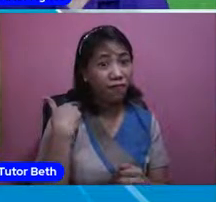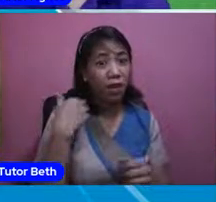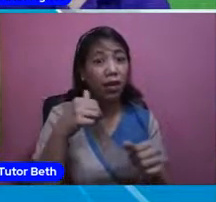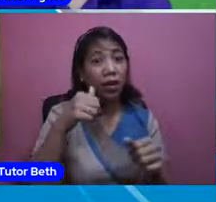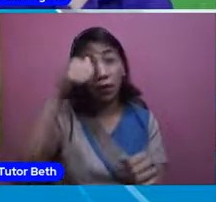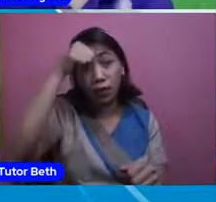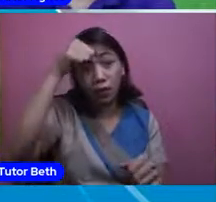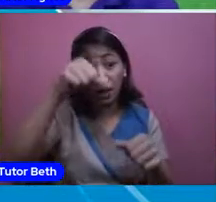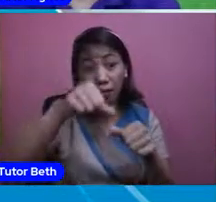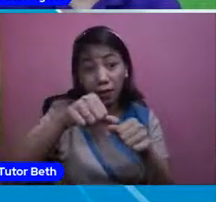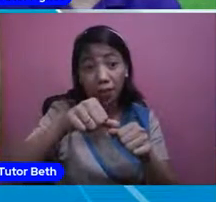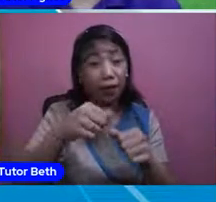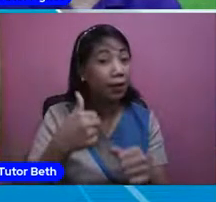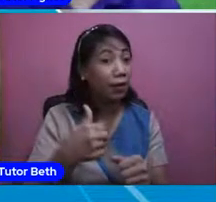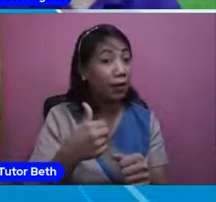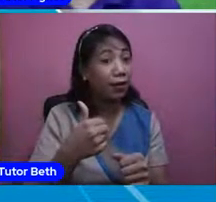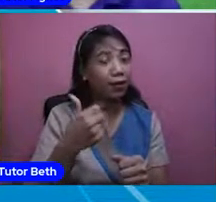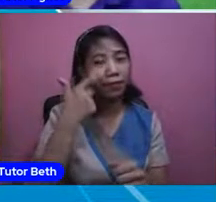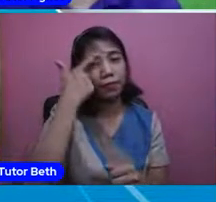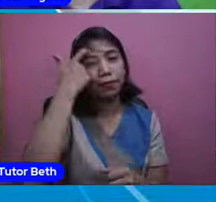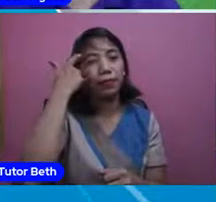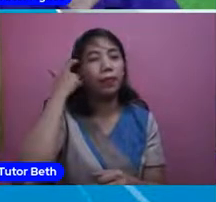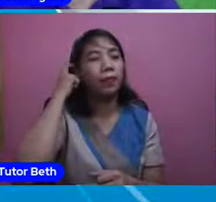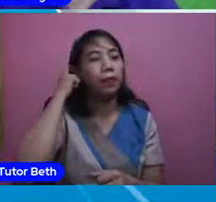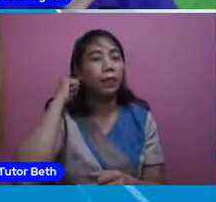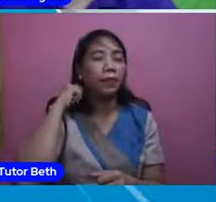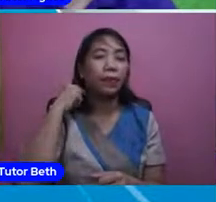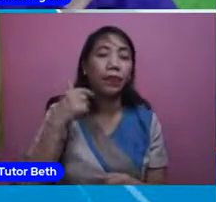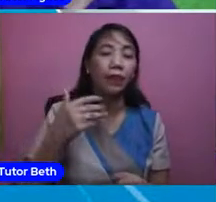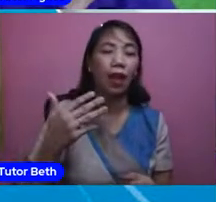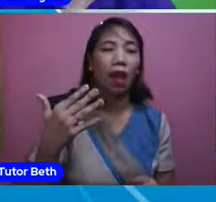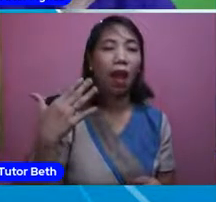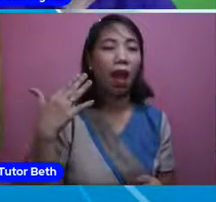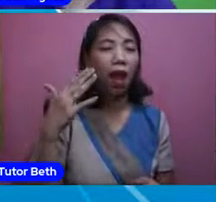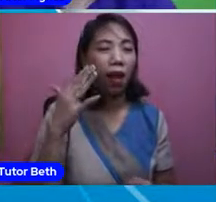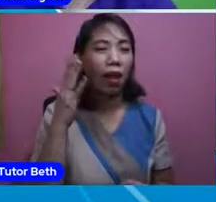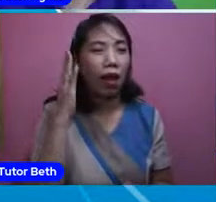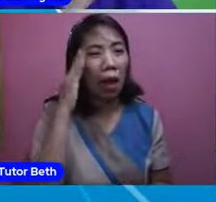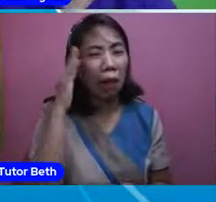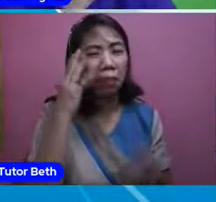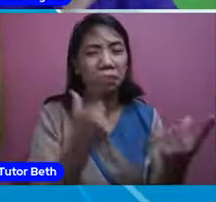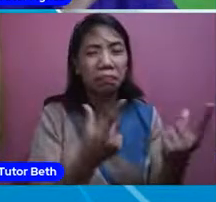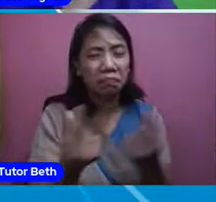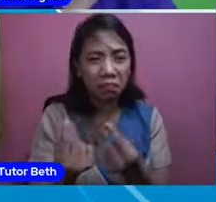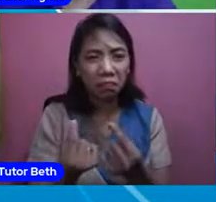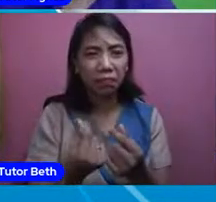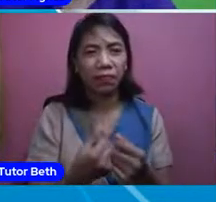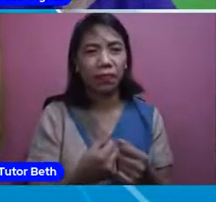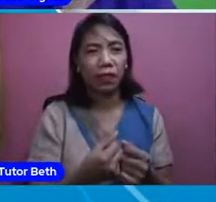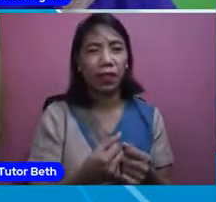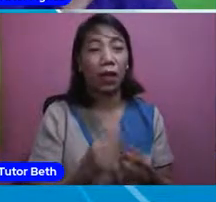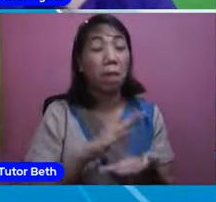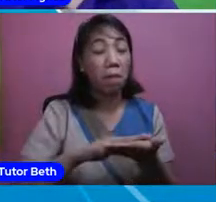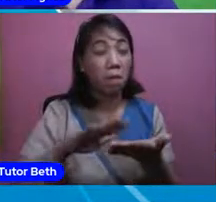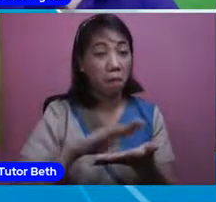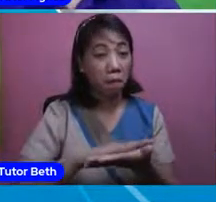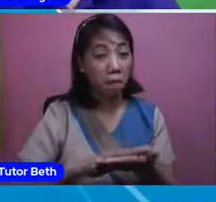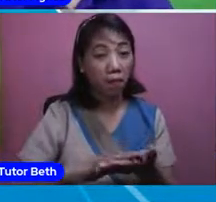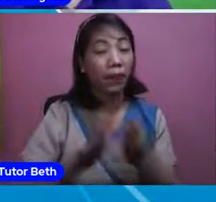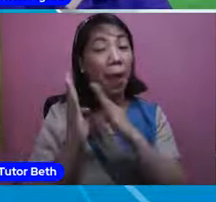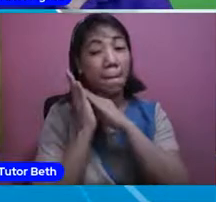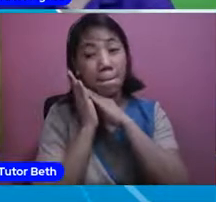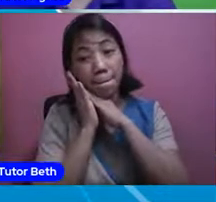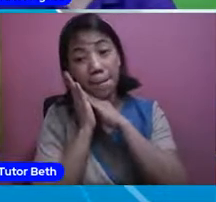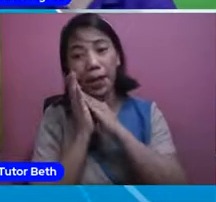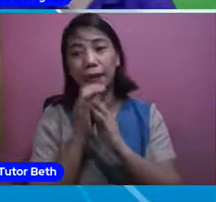Okay, o. Pibigay ko halimbawa. O, kaya na daw ni Alvin mag-ayos ng sarili niyang kama. Tama, di ba? Okay,